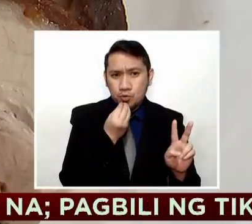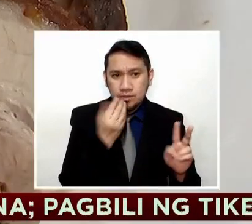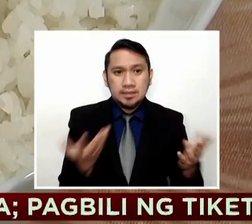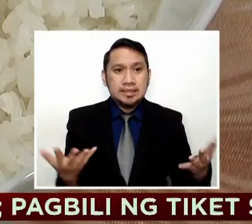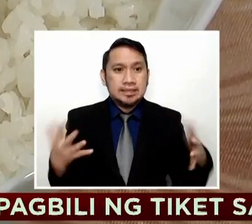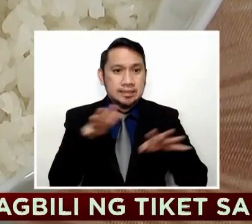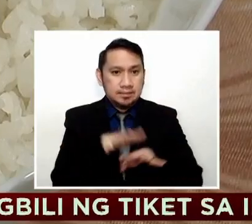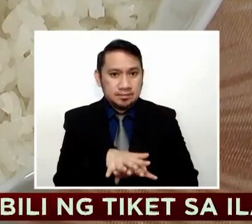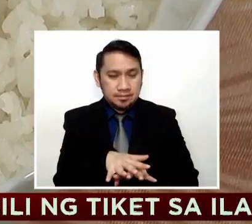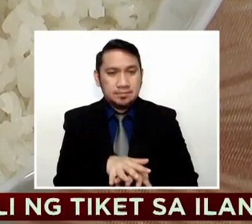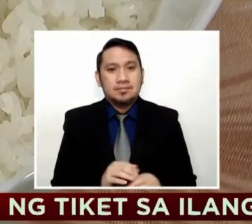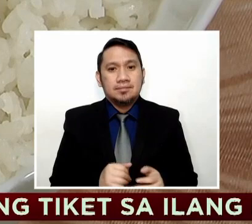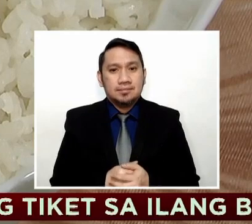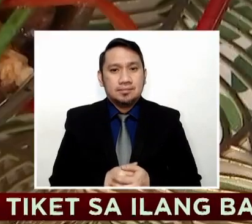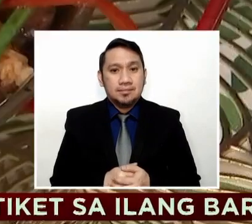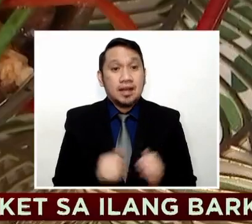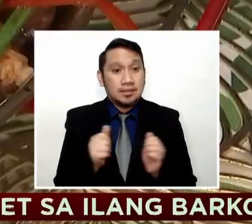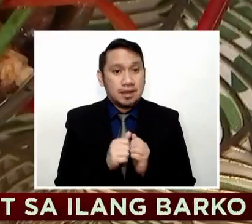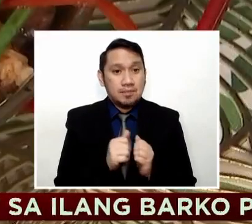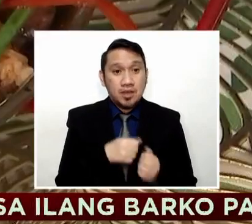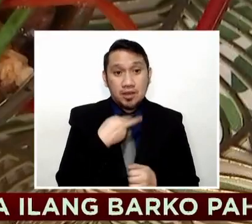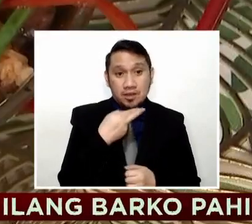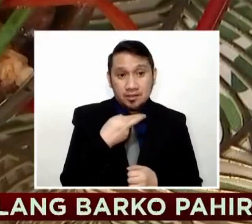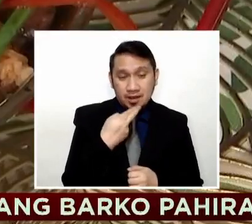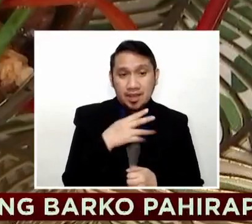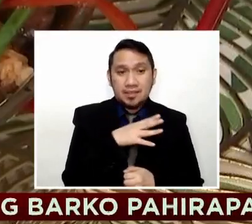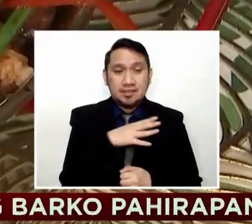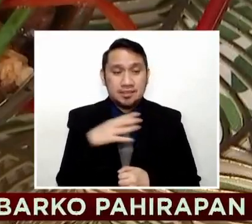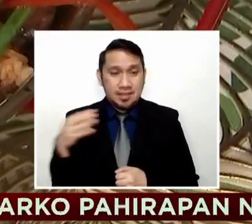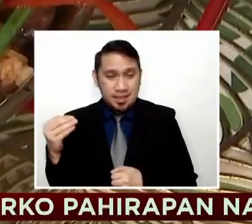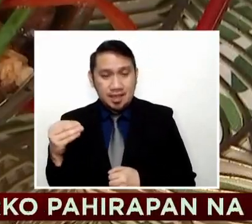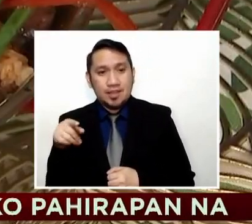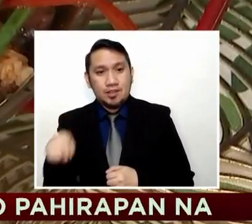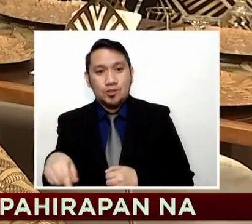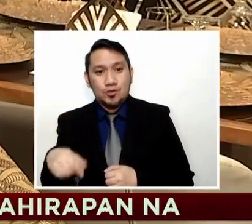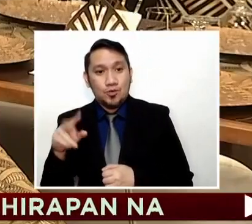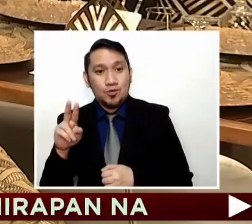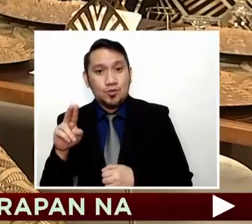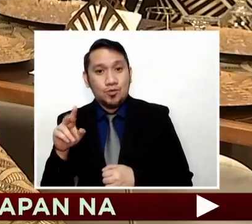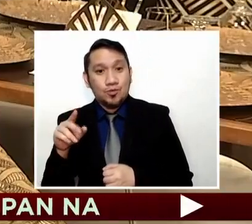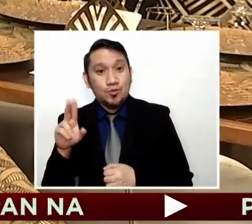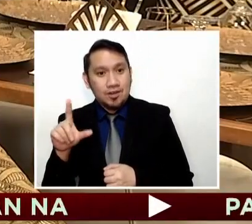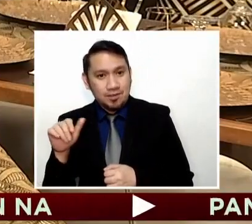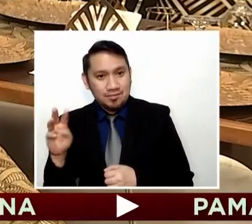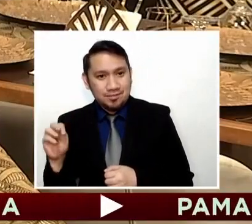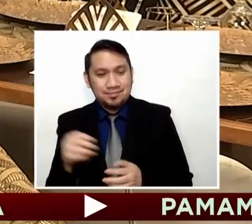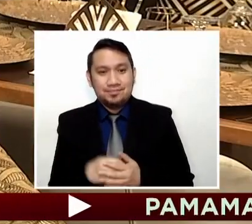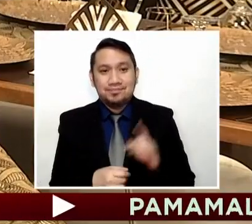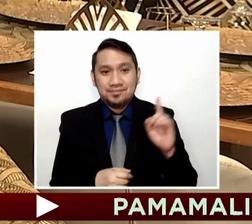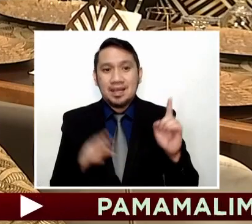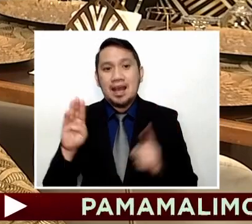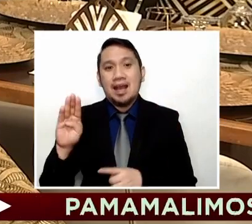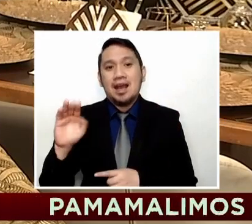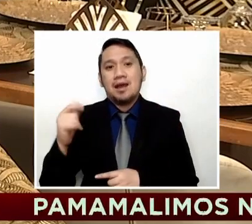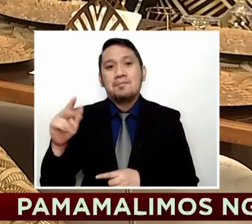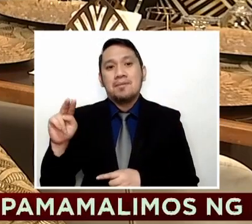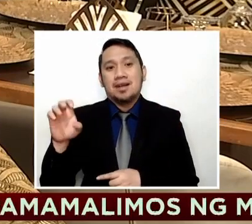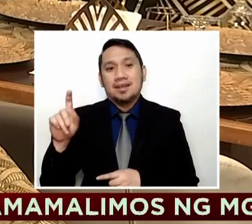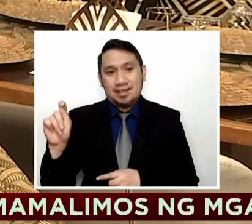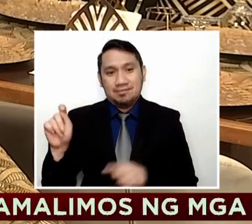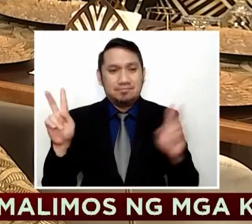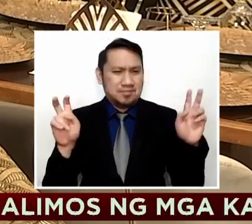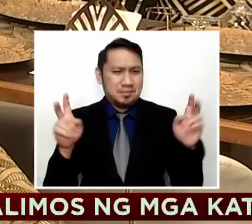na ang ulam sa kanin at yan ang bagnet valenciana. Ang bagnet natin para maging masarap